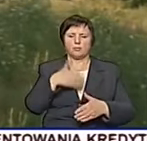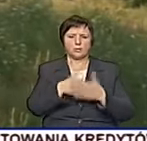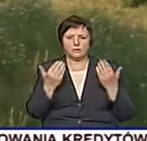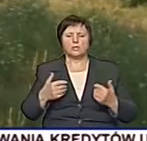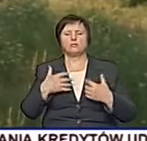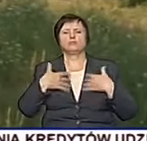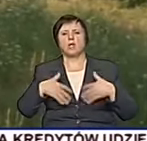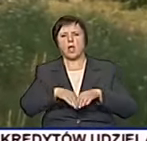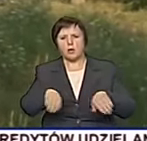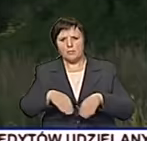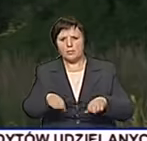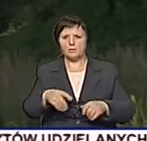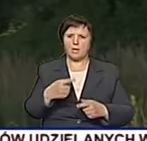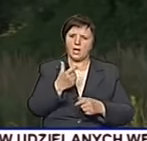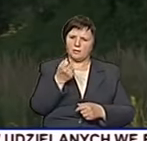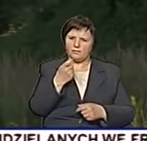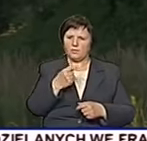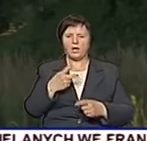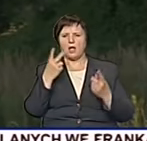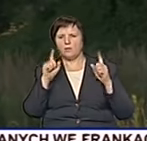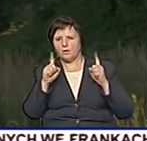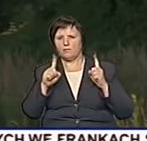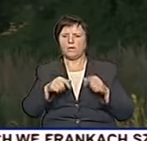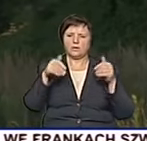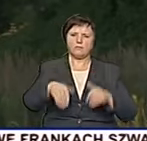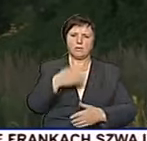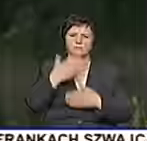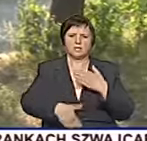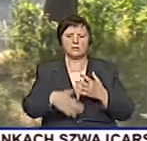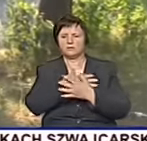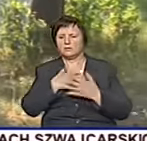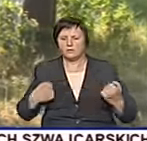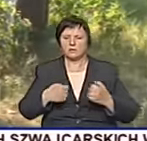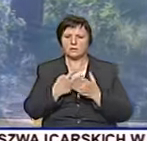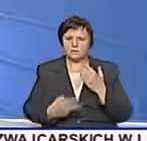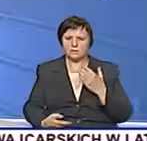pierwszym kąpielom, a chwila nieuwagi czy brawura mogą zakończyć się tragicznie.